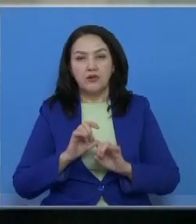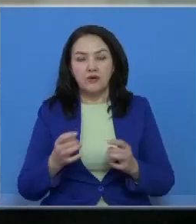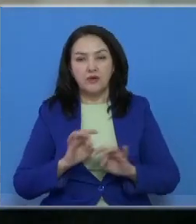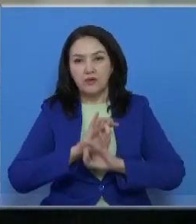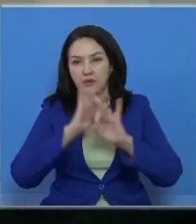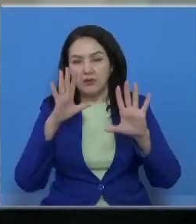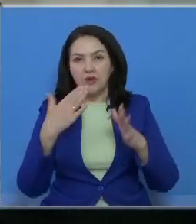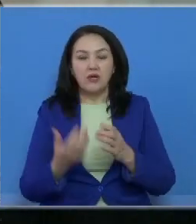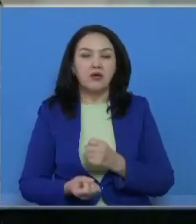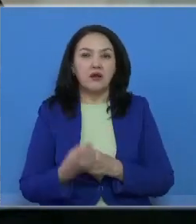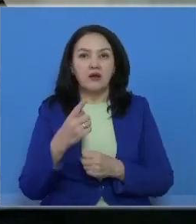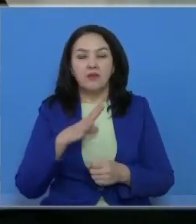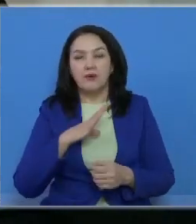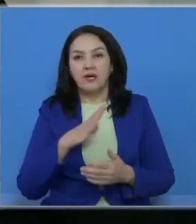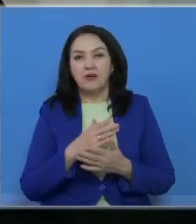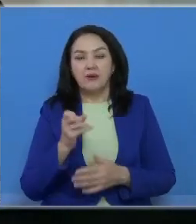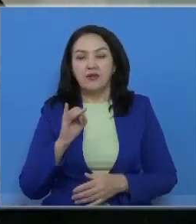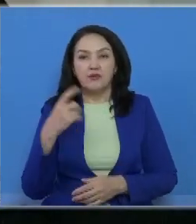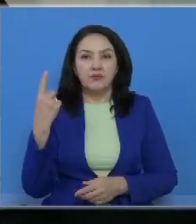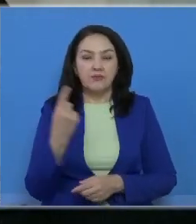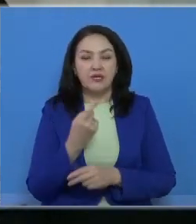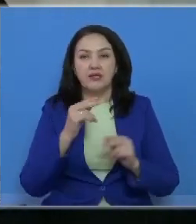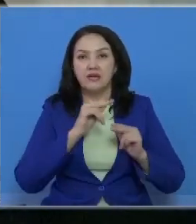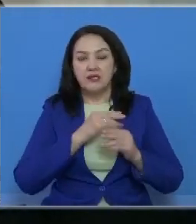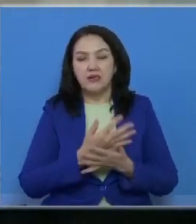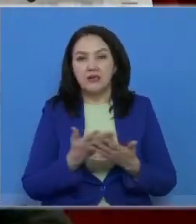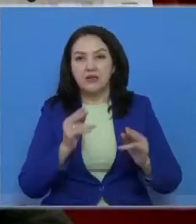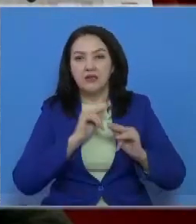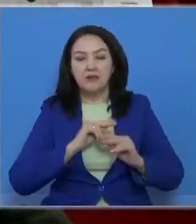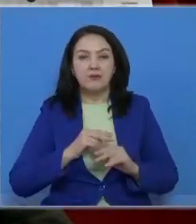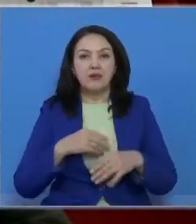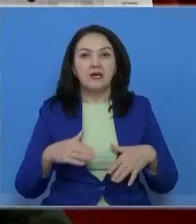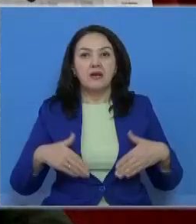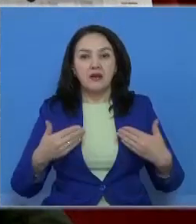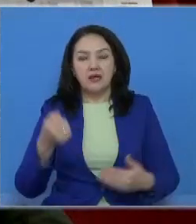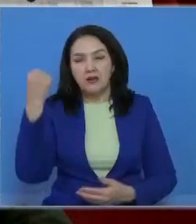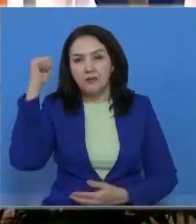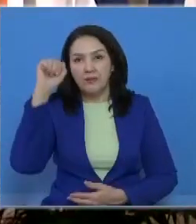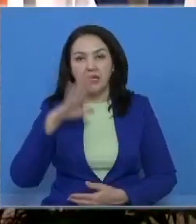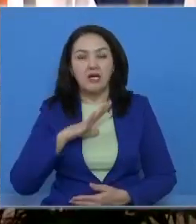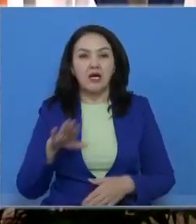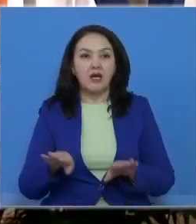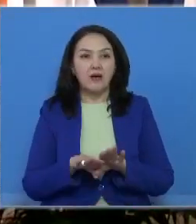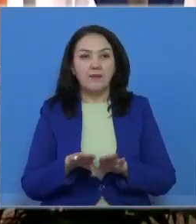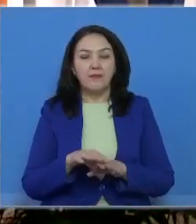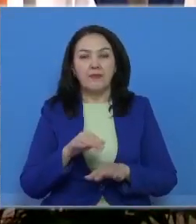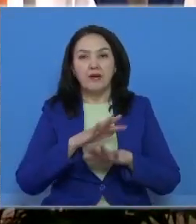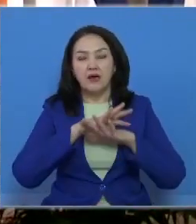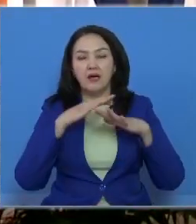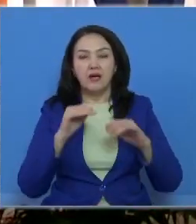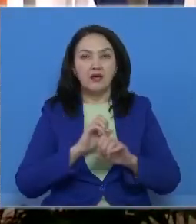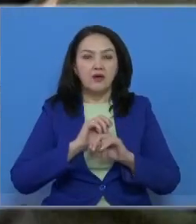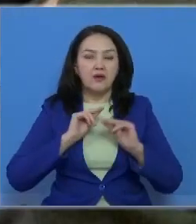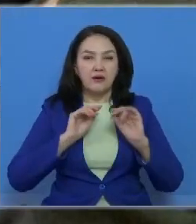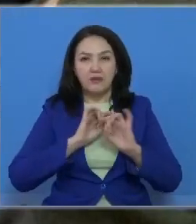болатын. Және сол Закрадин Байдосовтың бірнеше еңбектері арналды. Батыр туралы кеңестік дәуірде де аз зерттелген жоқ,